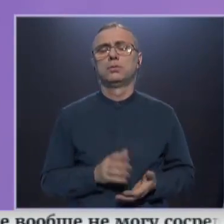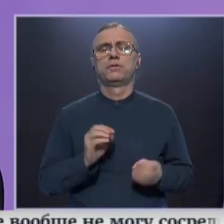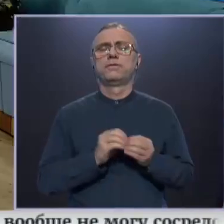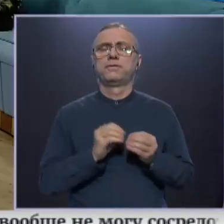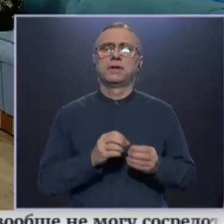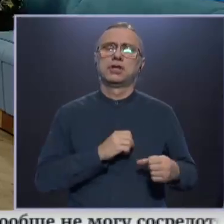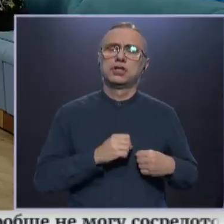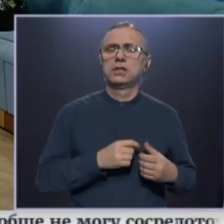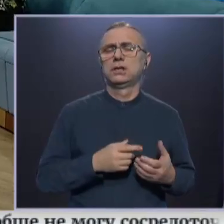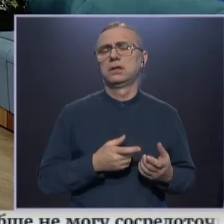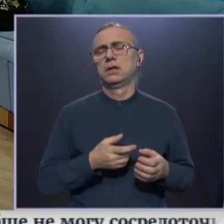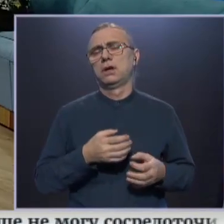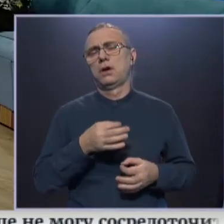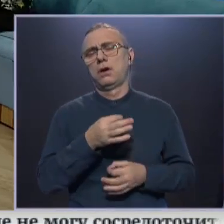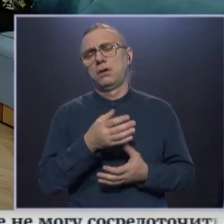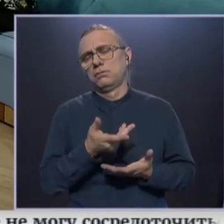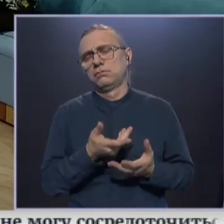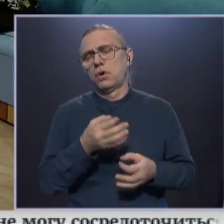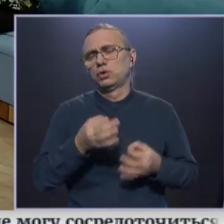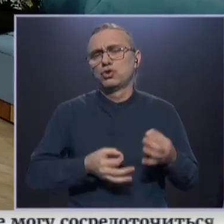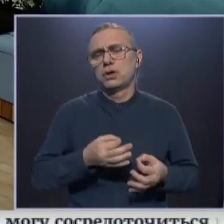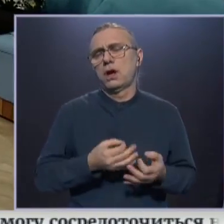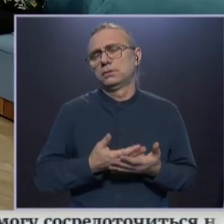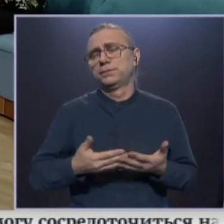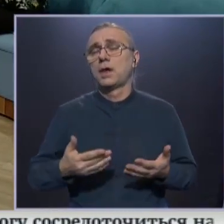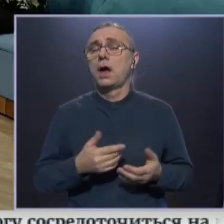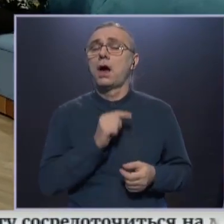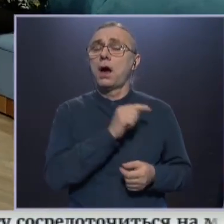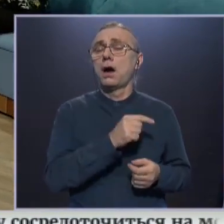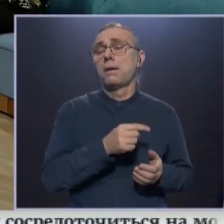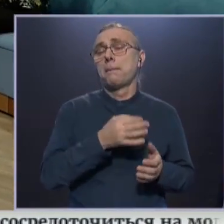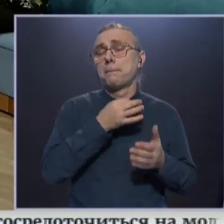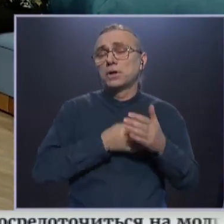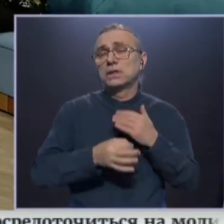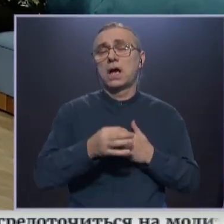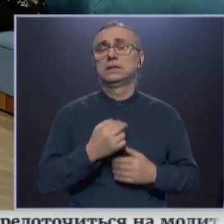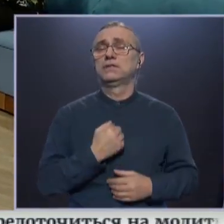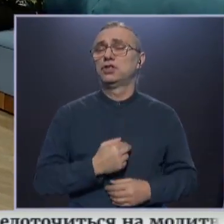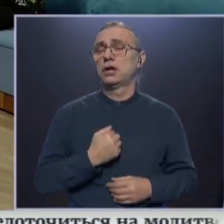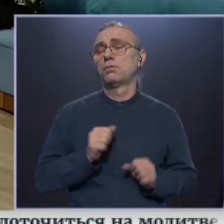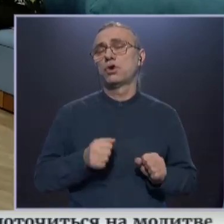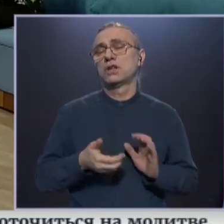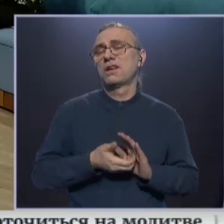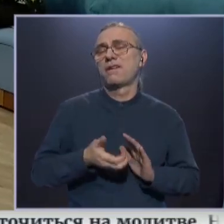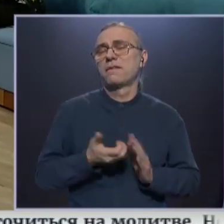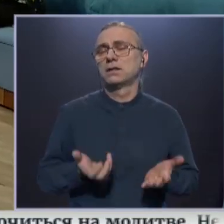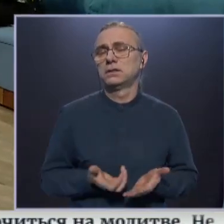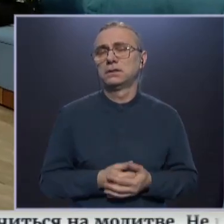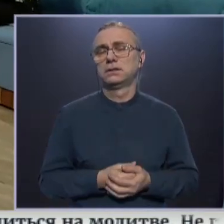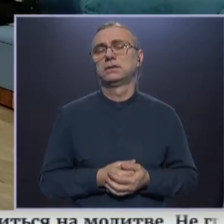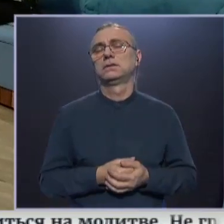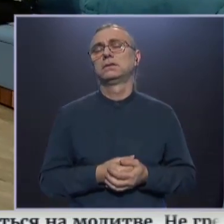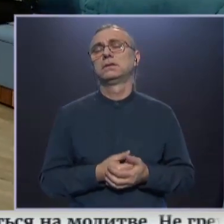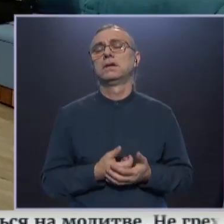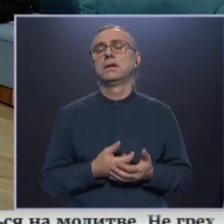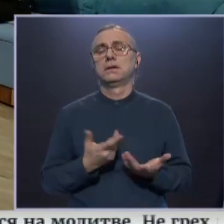бодаться, ругаться. И вот этой подсказки священника может не хватить для того, чтобы оправдать выданное Господу авансом, по